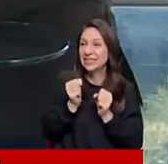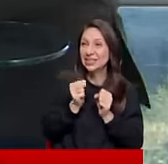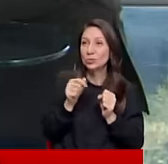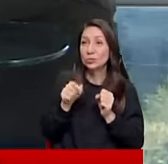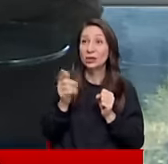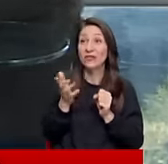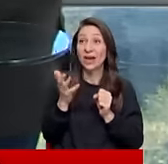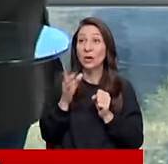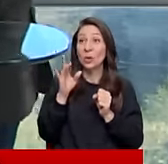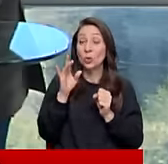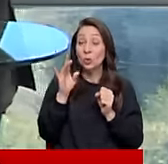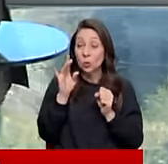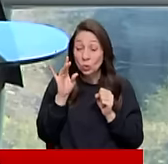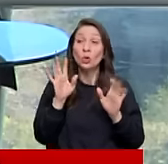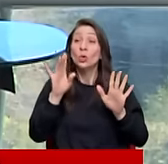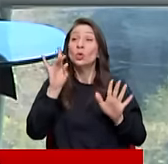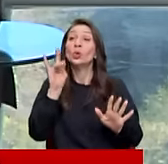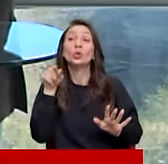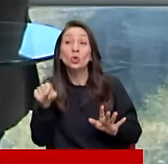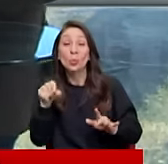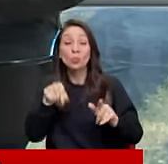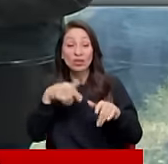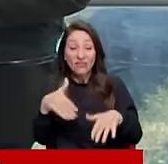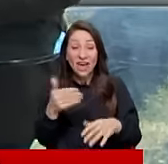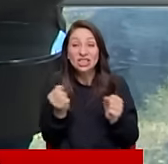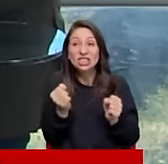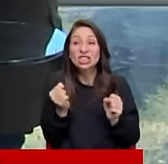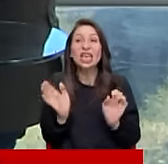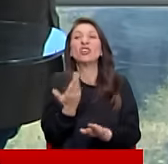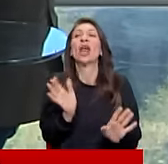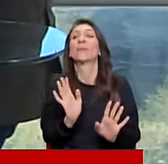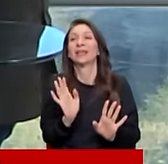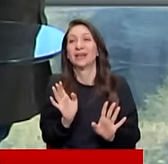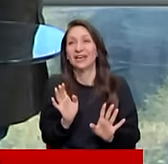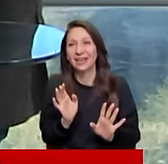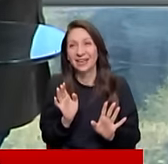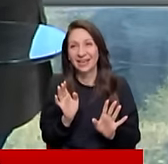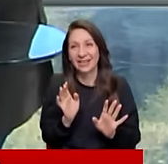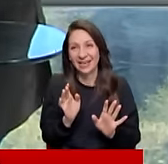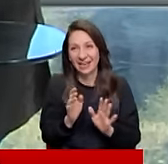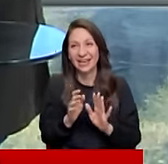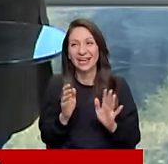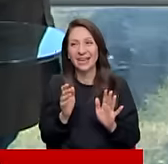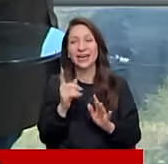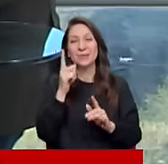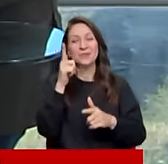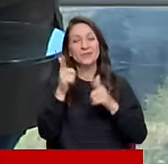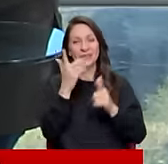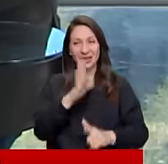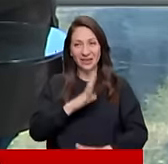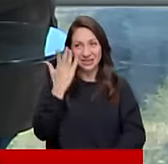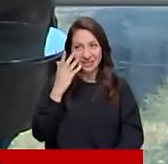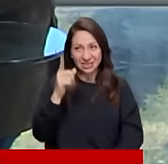sefer... Kurt bu sefer kışı atlatamadı. Yani ayaz yanına kâr kaldı. Peki bir görüntü daha